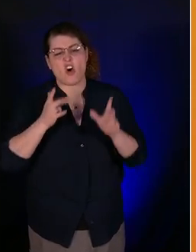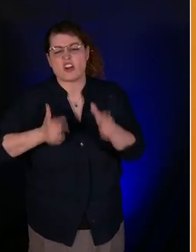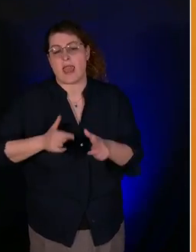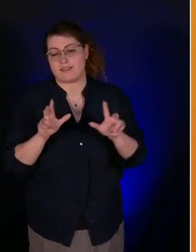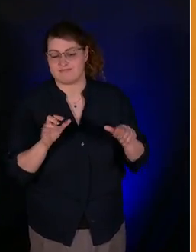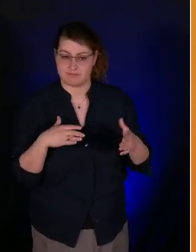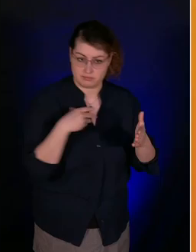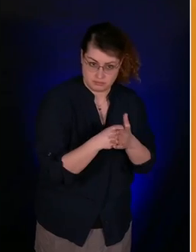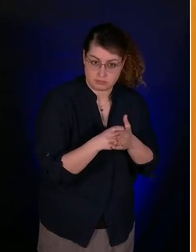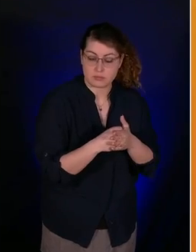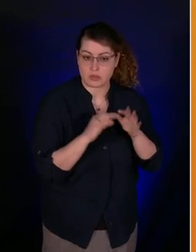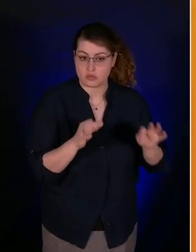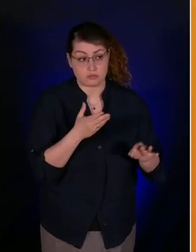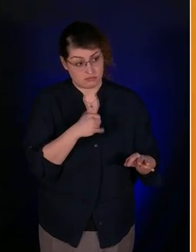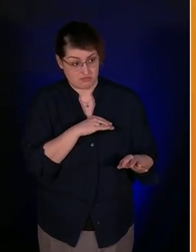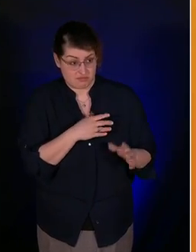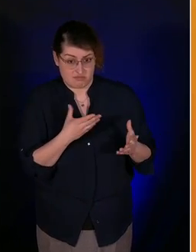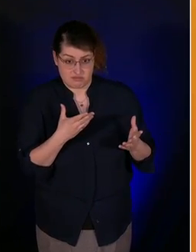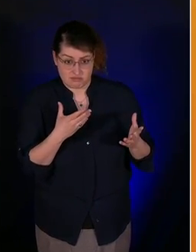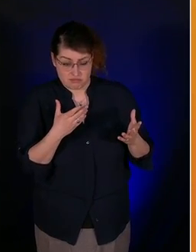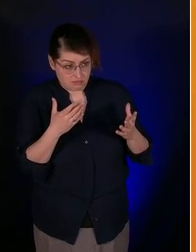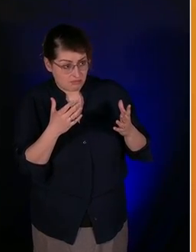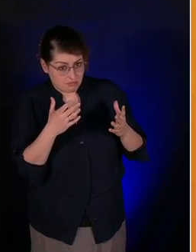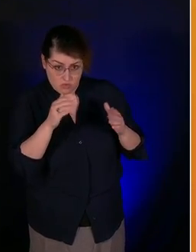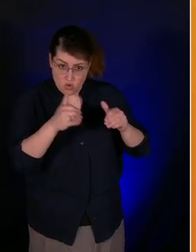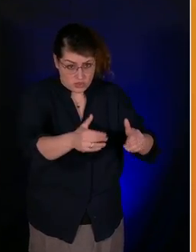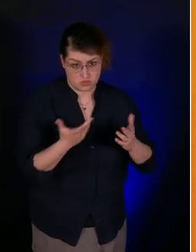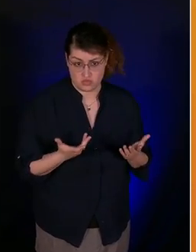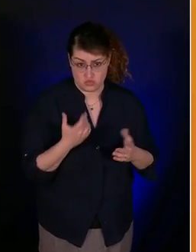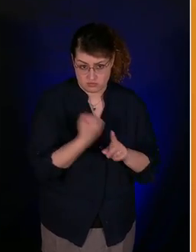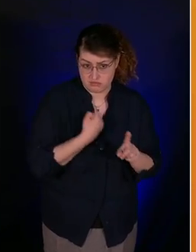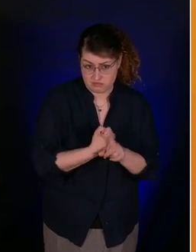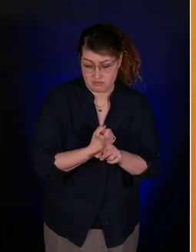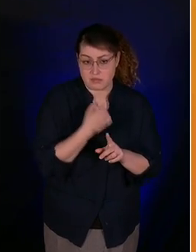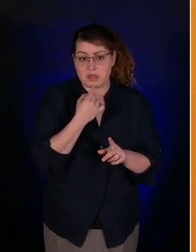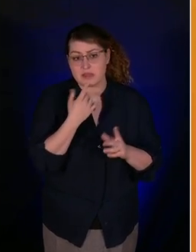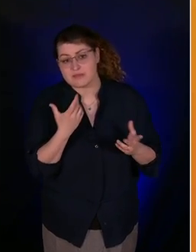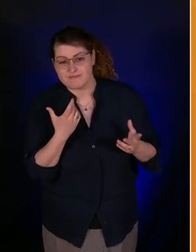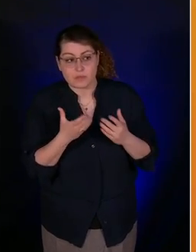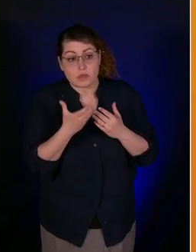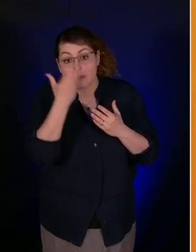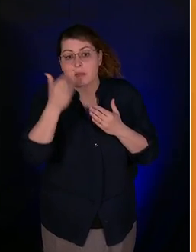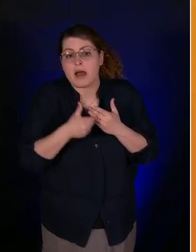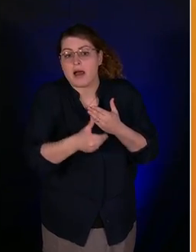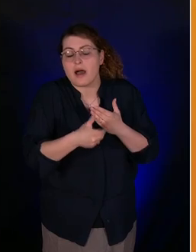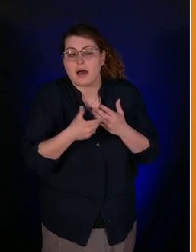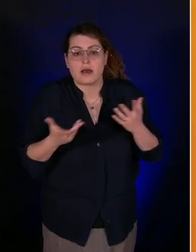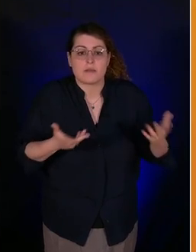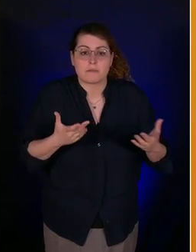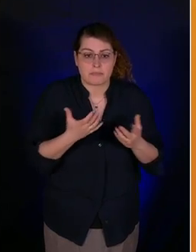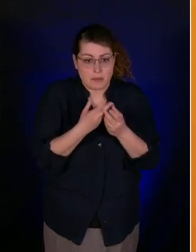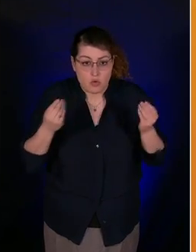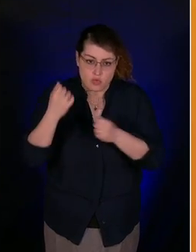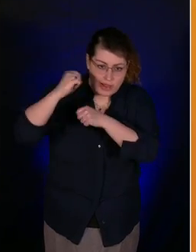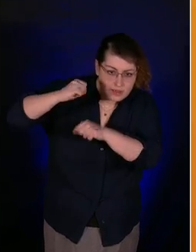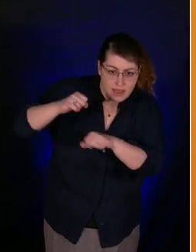obligations professionnelles. Nous sommes de toutes les luttes. L'inverse ne se vérifie pas forcément, puisque lors de nombreuses mobilisations